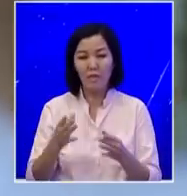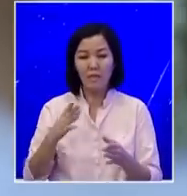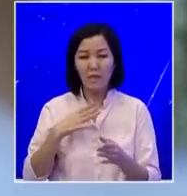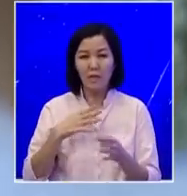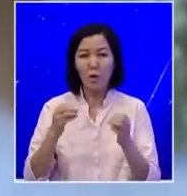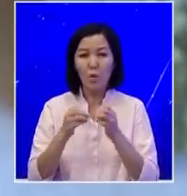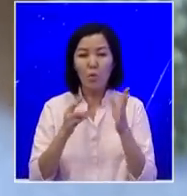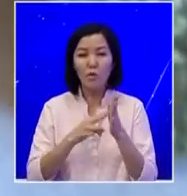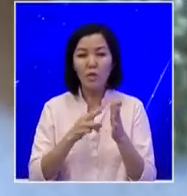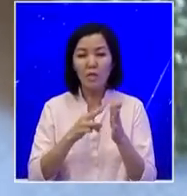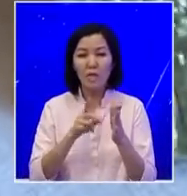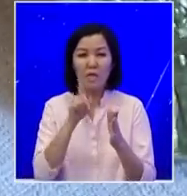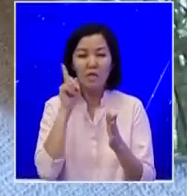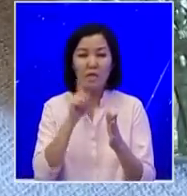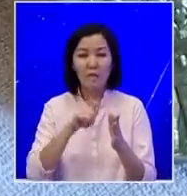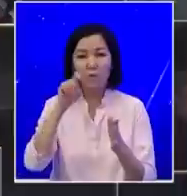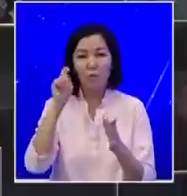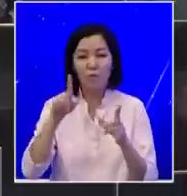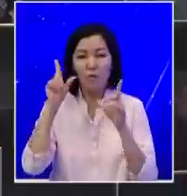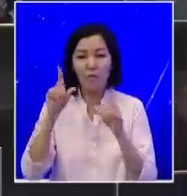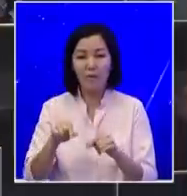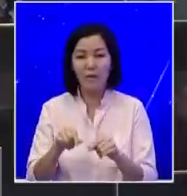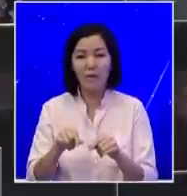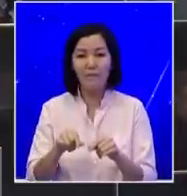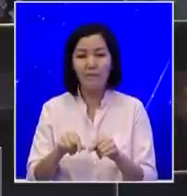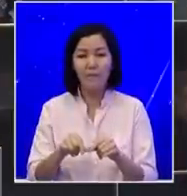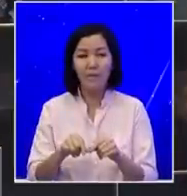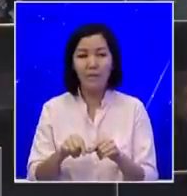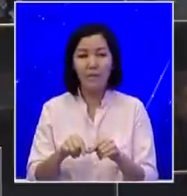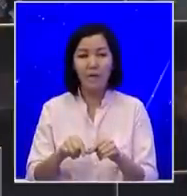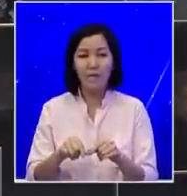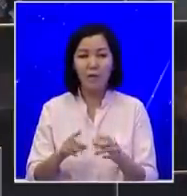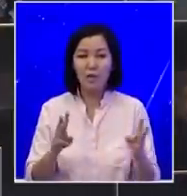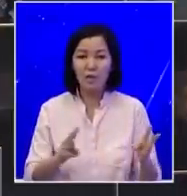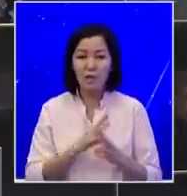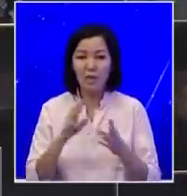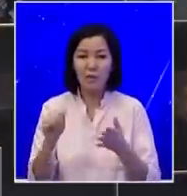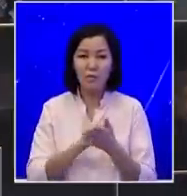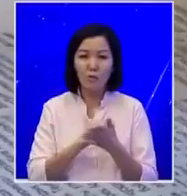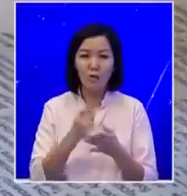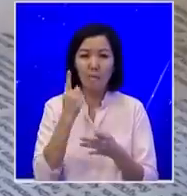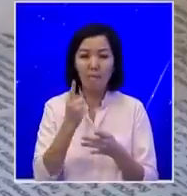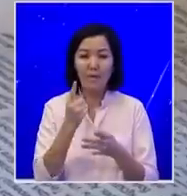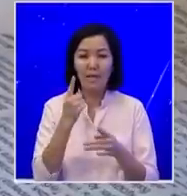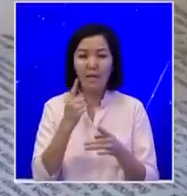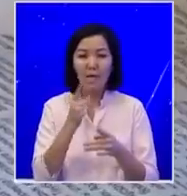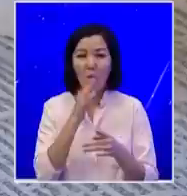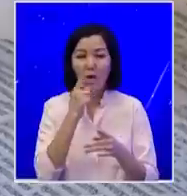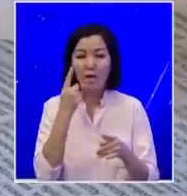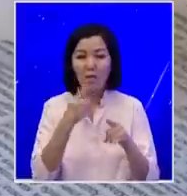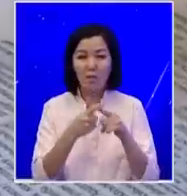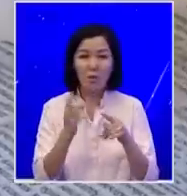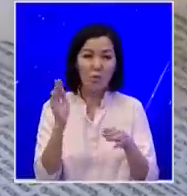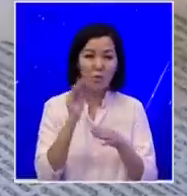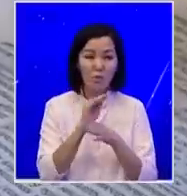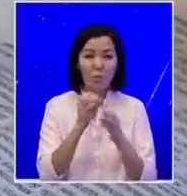17-де соғысқа бармақ болған. Жасың десе де ерге тән намыс шегір жанып, құжатына бір жас қостырып алған. Осылайша өрлікпен